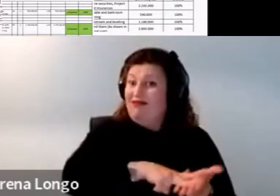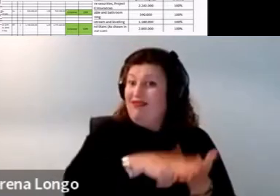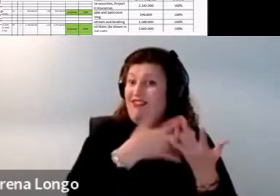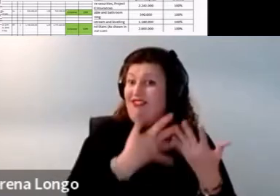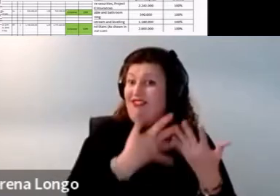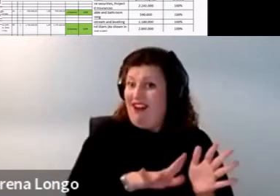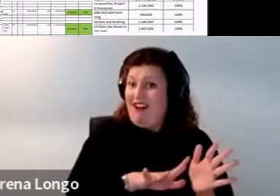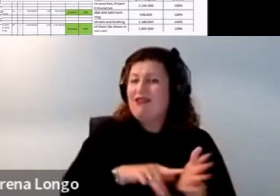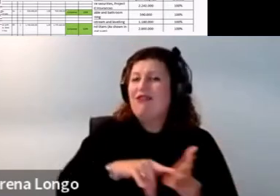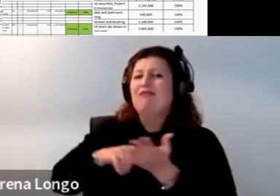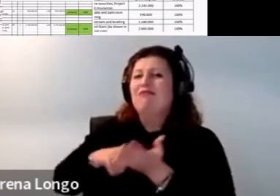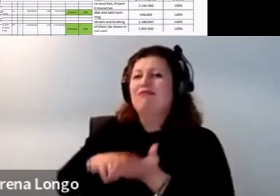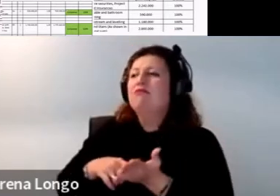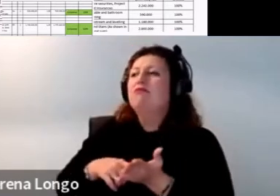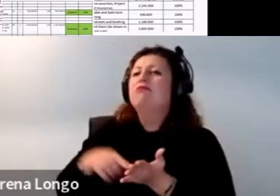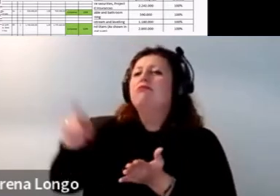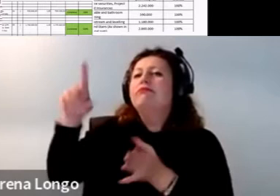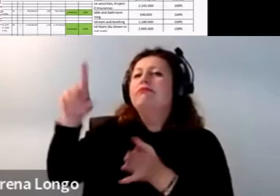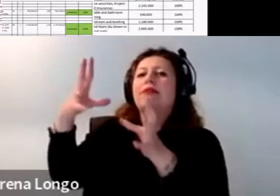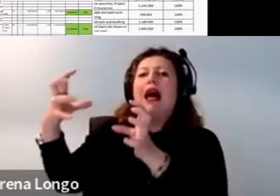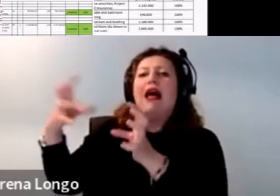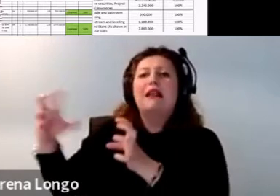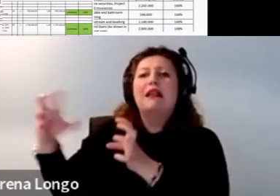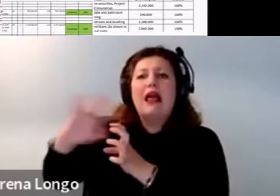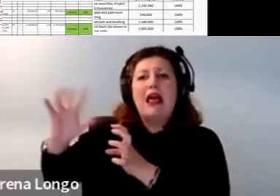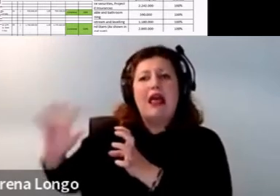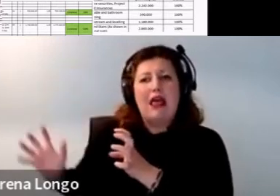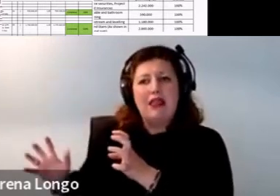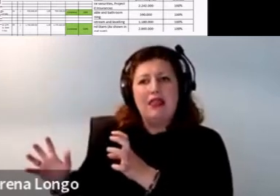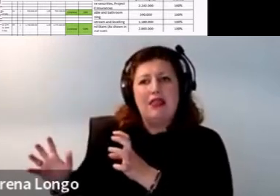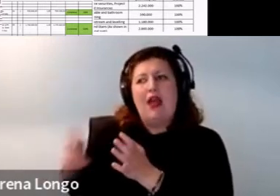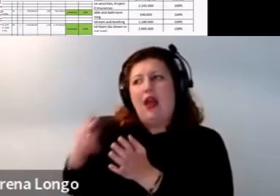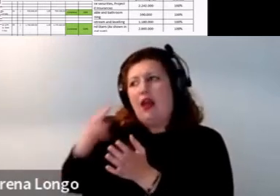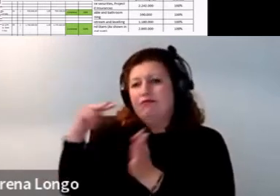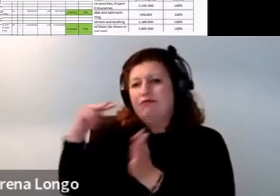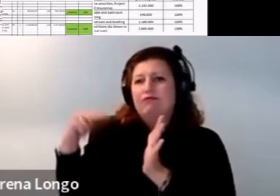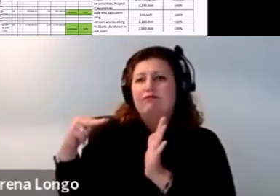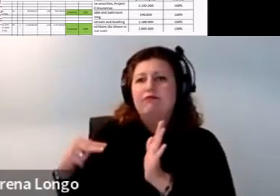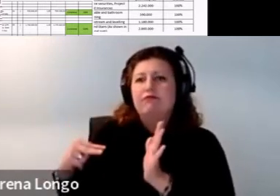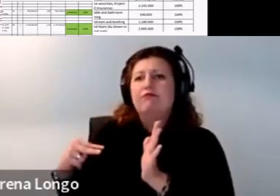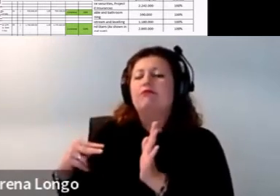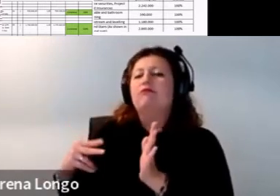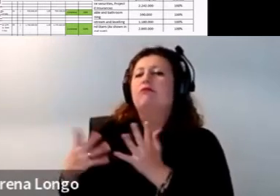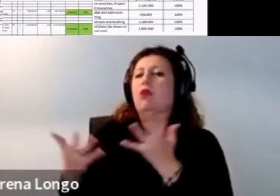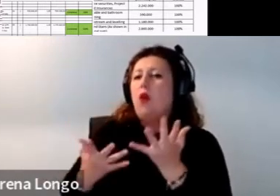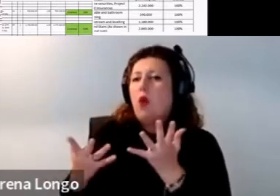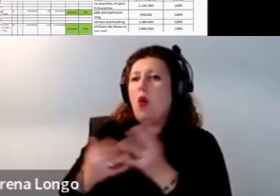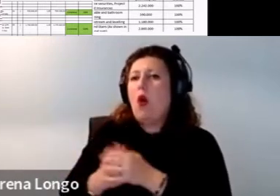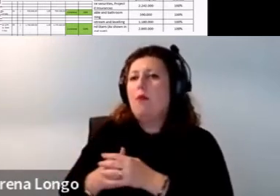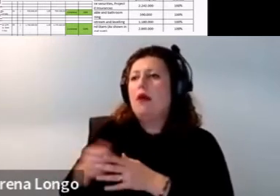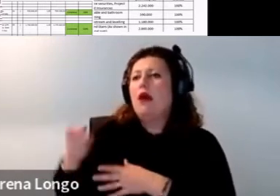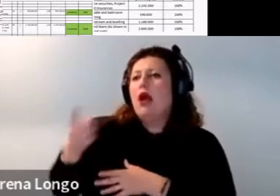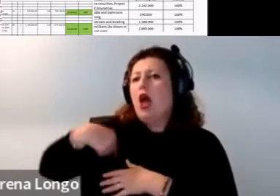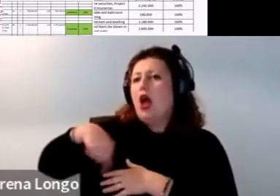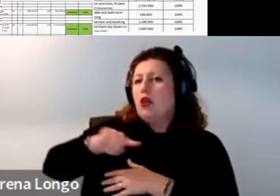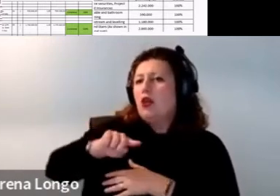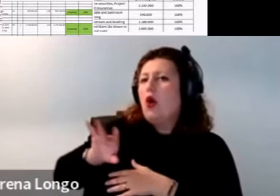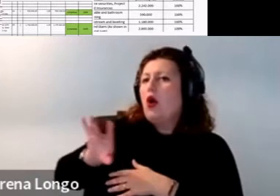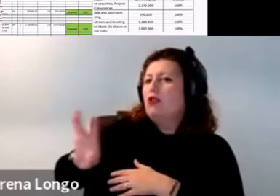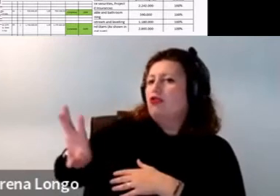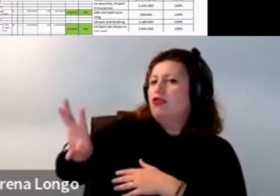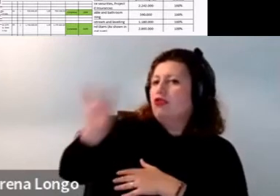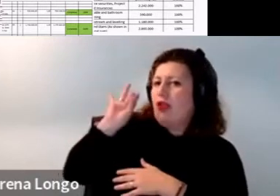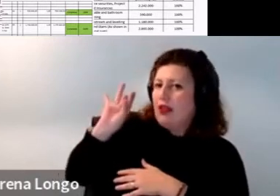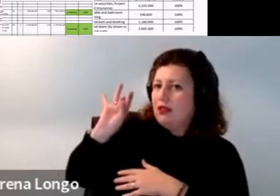e valutato le risposte che ci sono arrivate. Nella fattispecie abbiamo scelto di avere una